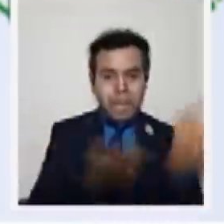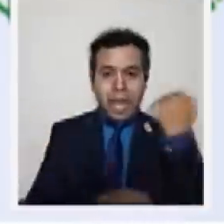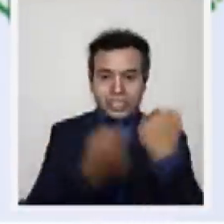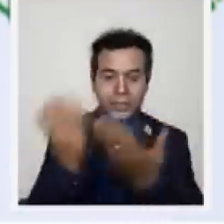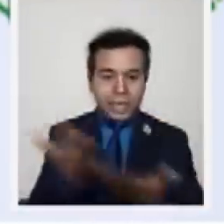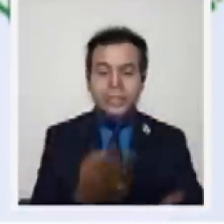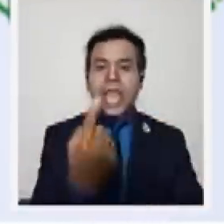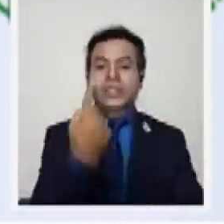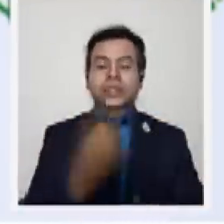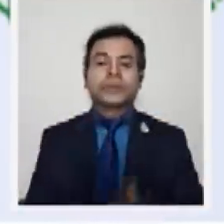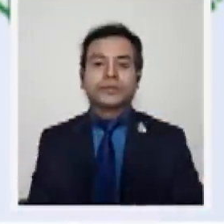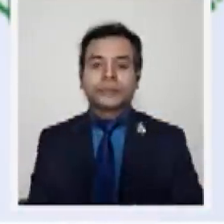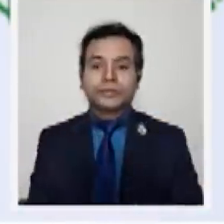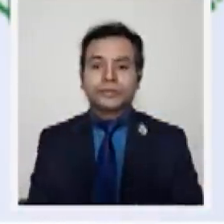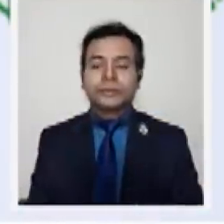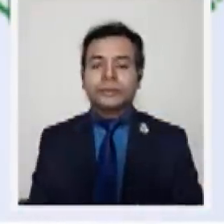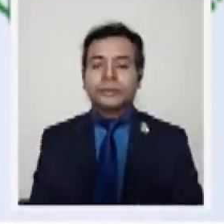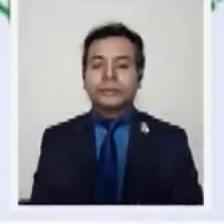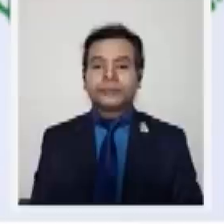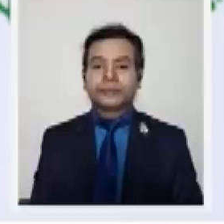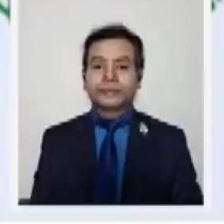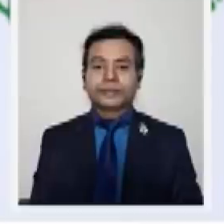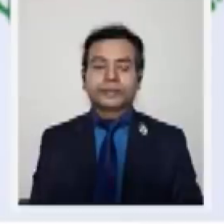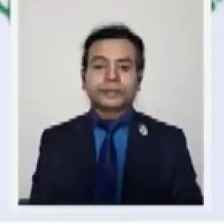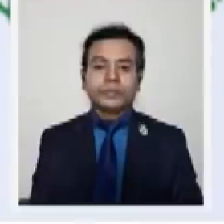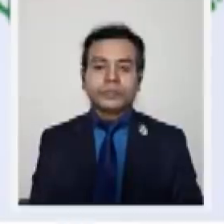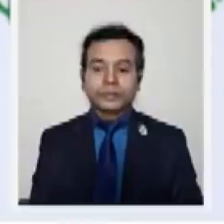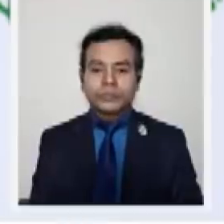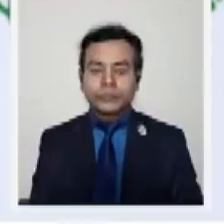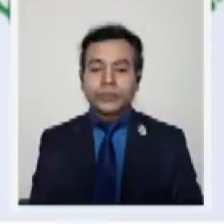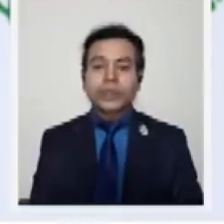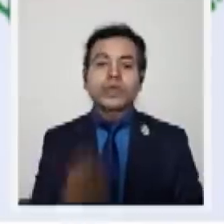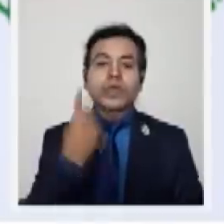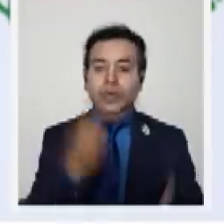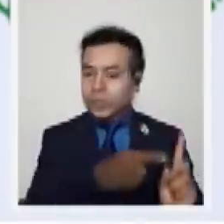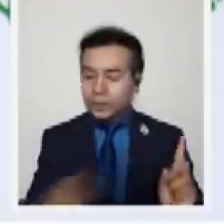বাসায় মৃত্যুবরণ করেছেন 5 জন এবং মৃত অবস্থায় হাসপাতালে এসেছেন 1 জন।